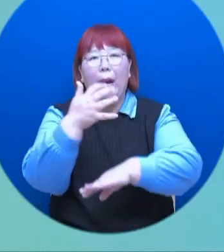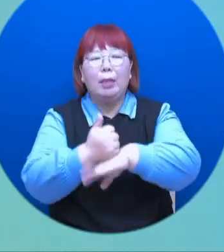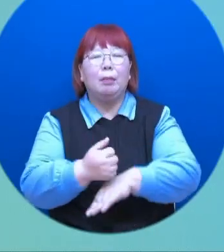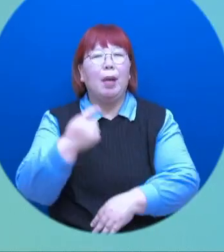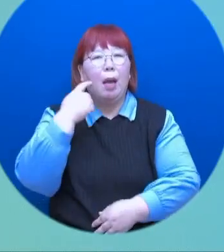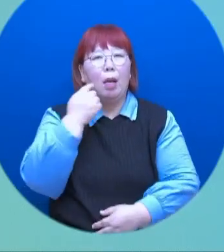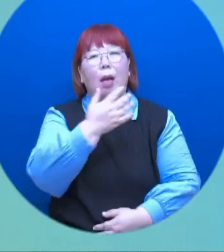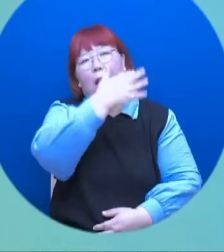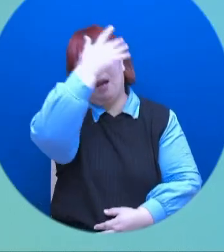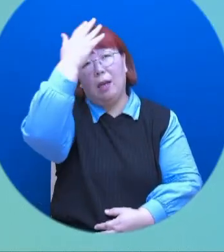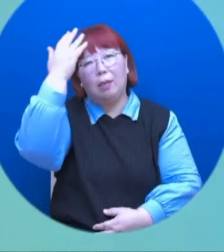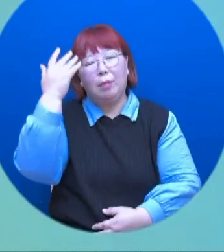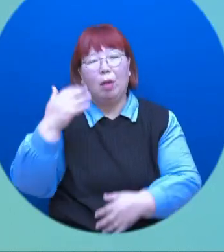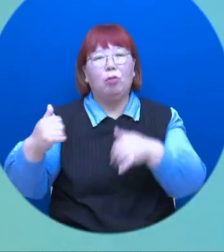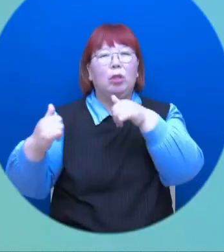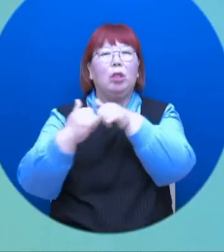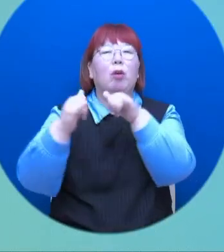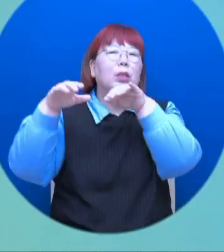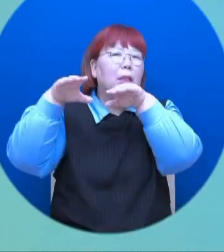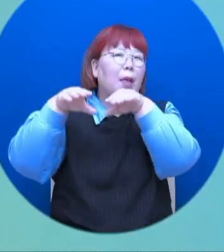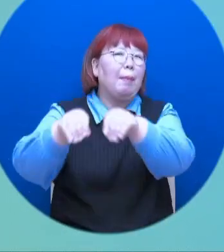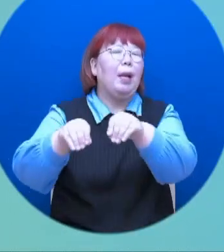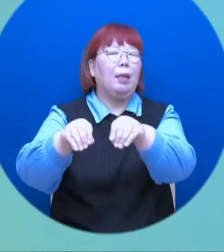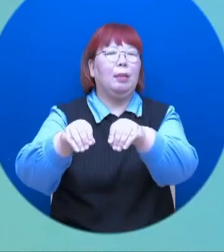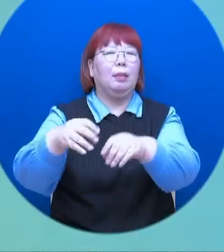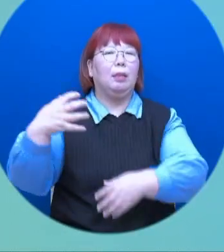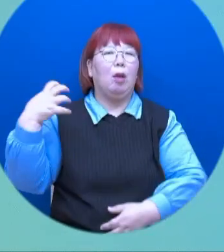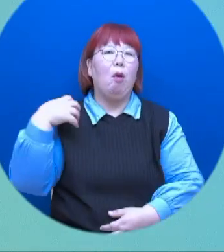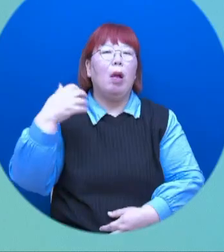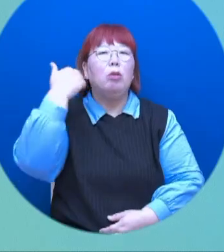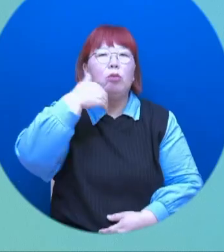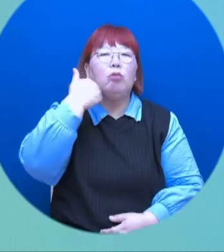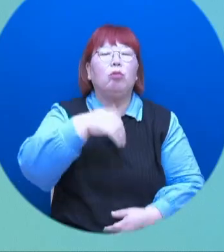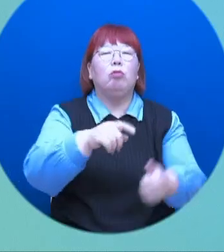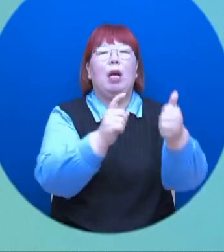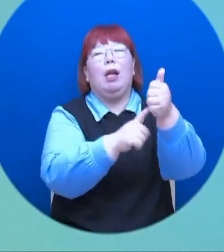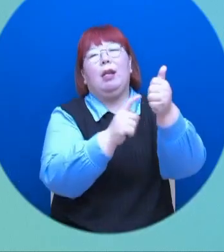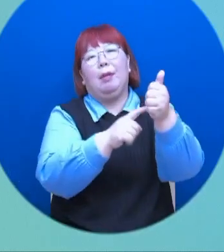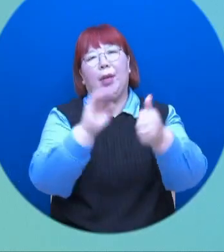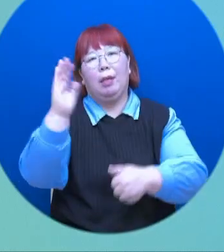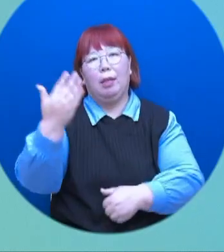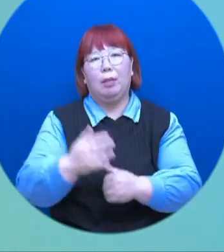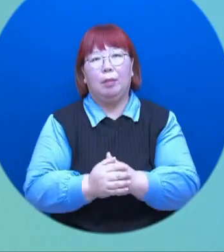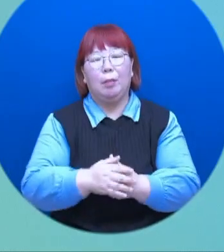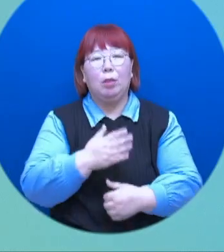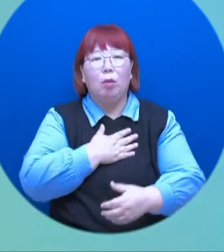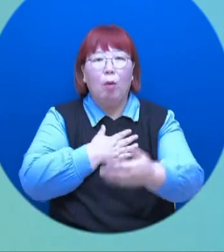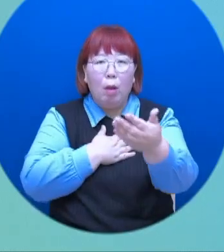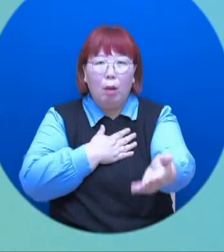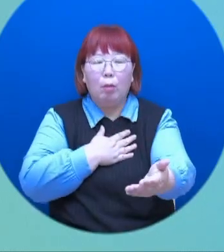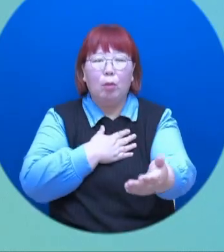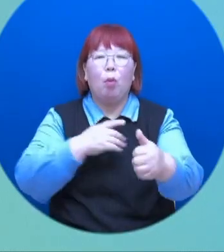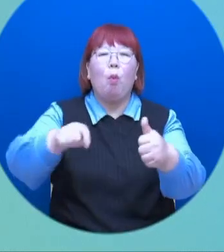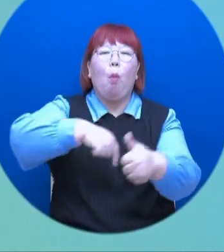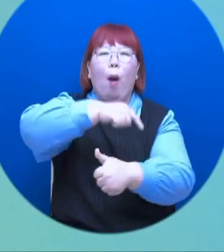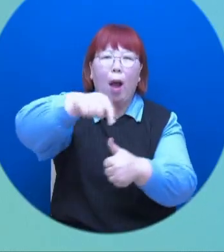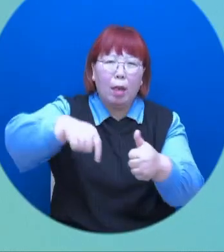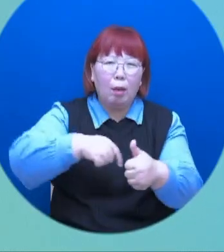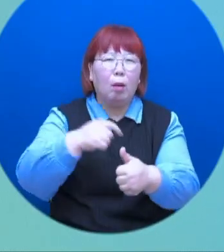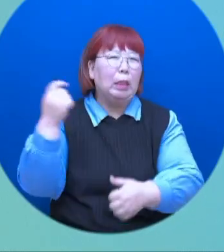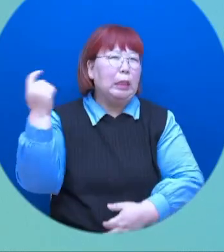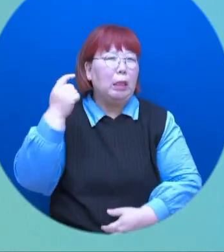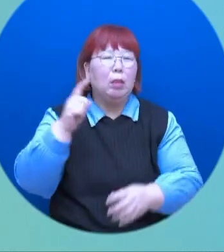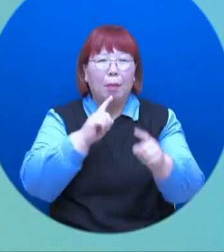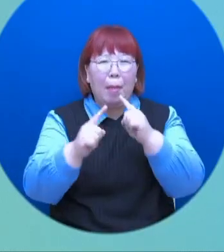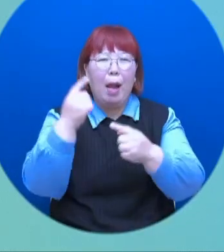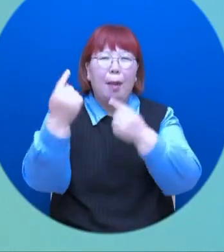휘날레의 종말을 정리할 수 있는 사람이 되었던 거죠. 그러므로 저와 여러분에게도 환경, 들려지는 말,